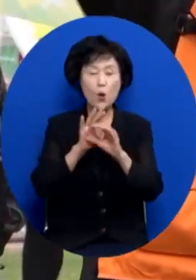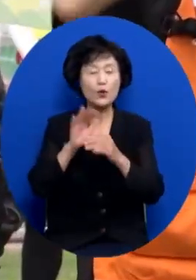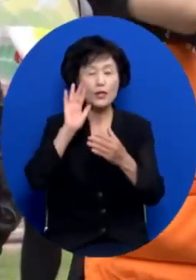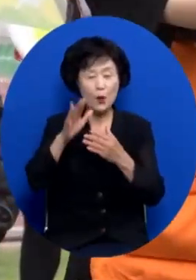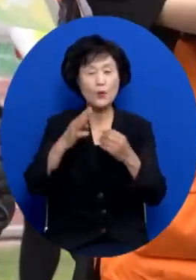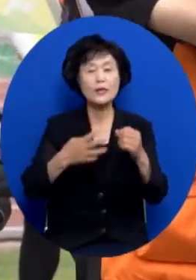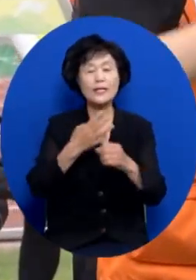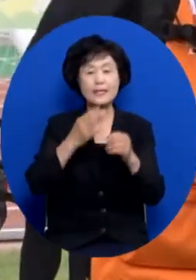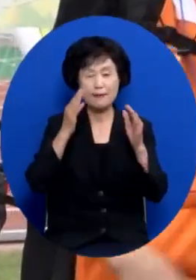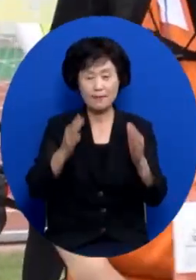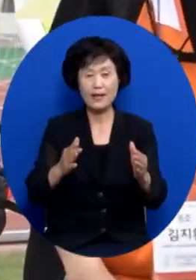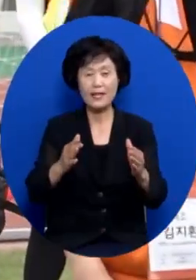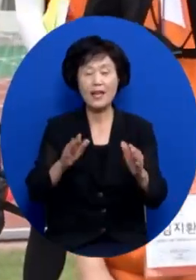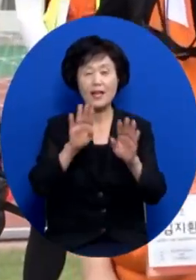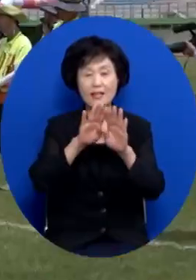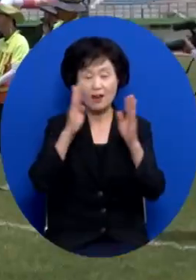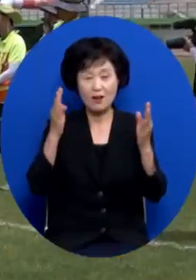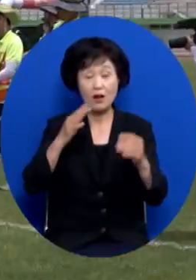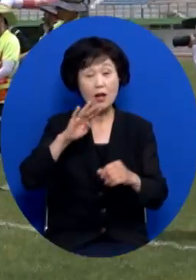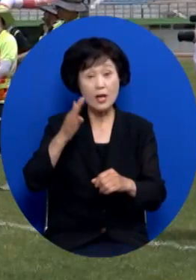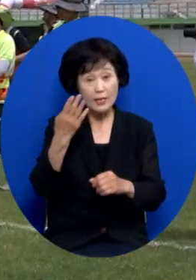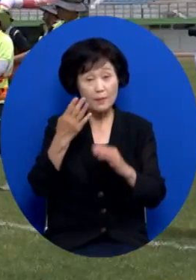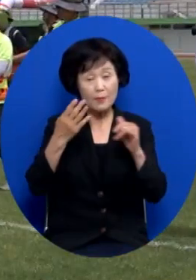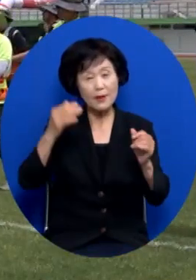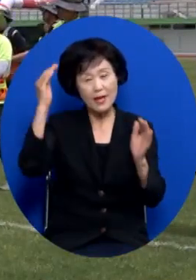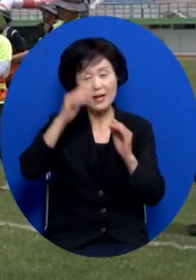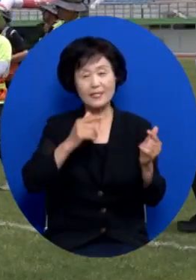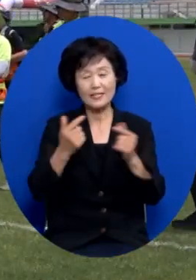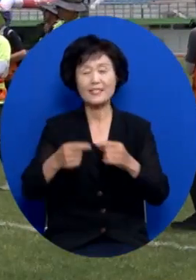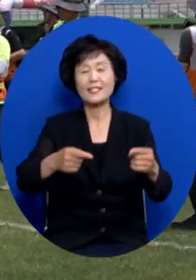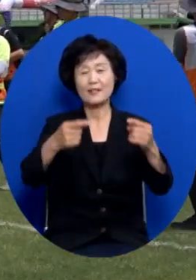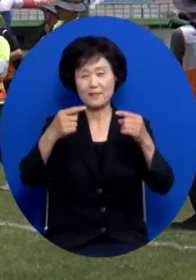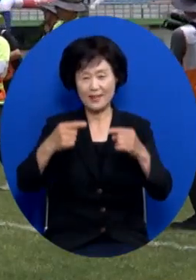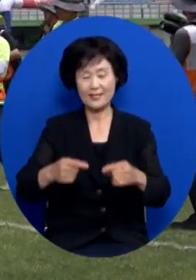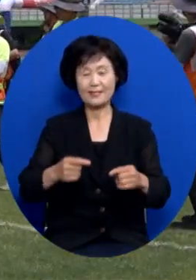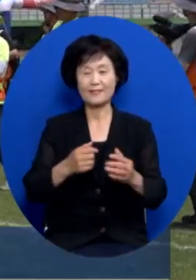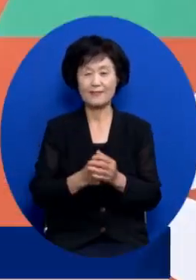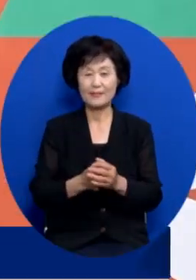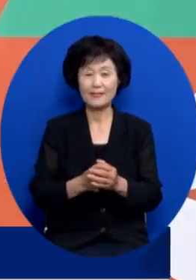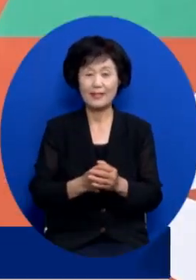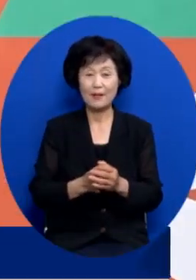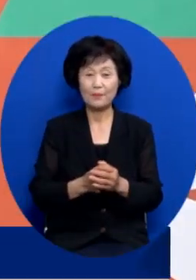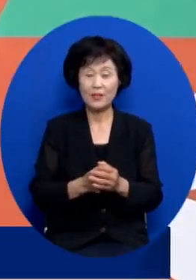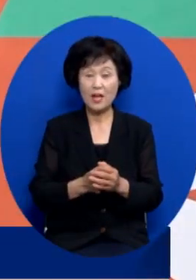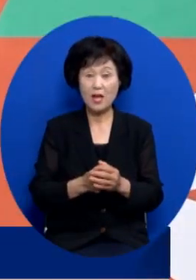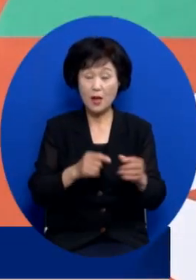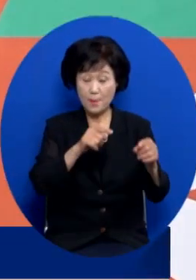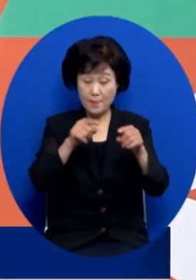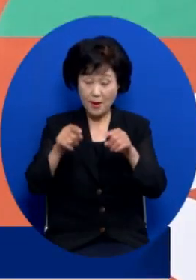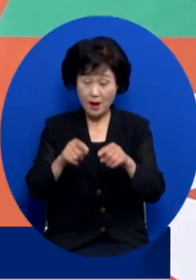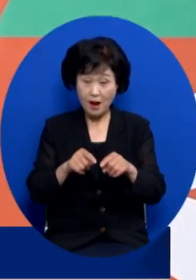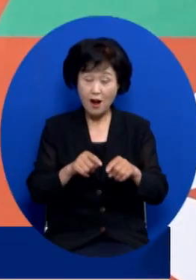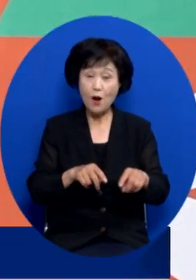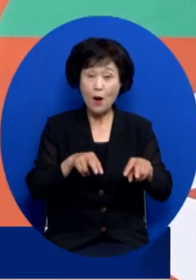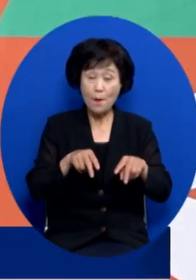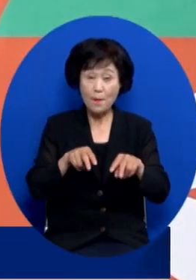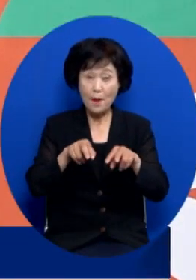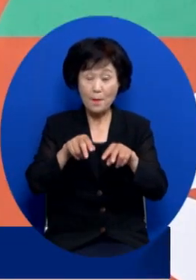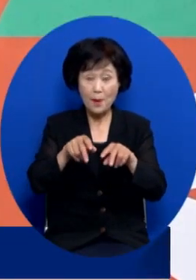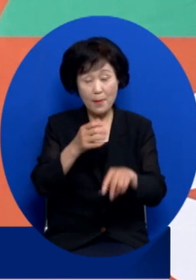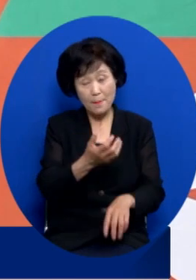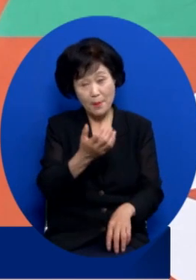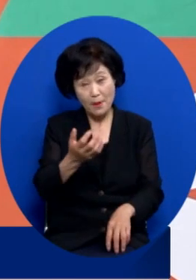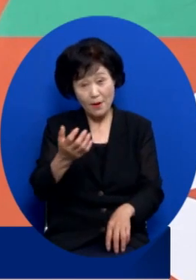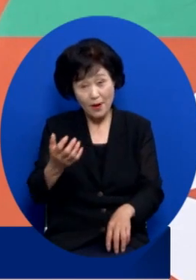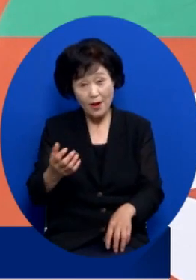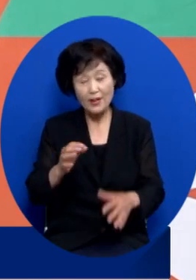규모인 400여 명의 학생들이 참가한 가운데 진행되고 있습니다. 이 국토대장정을 통해 가지고 우리 아이들이